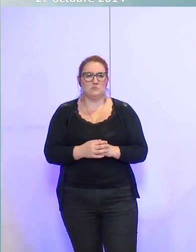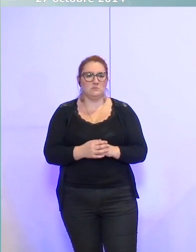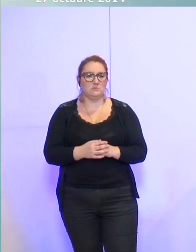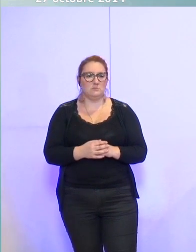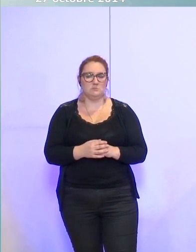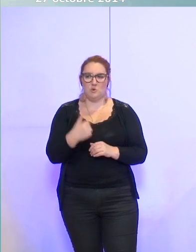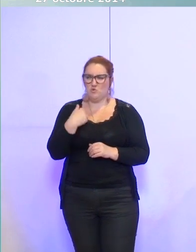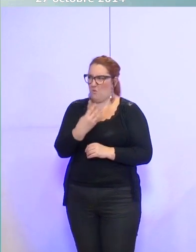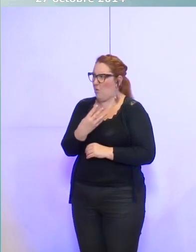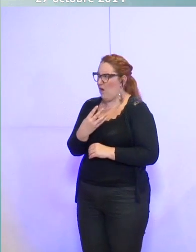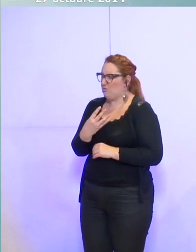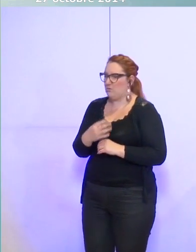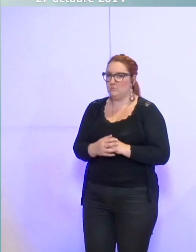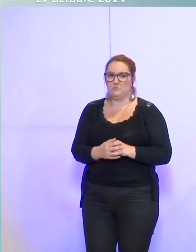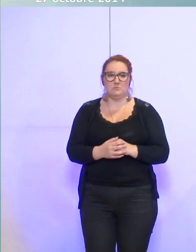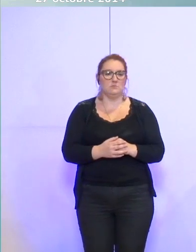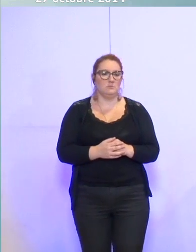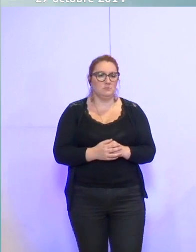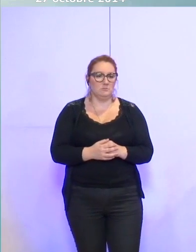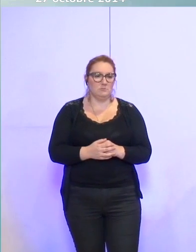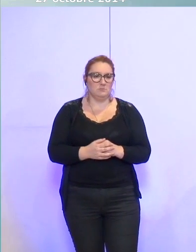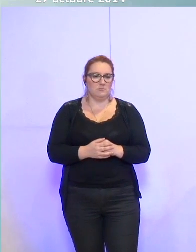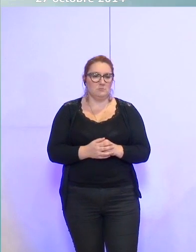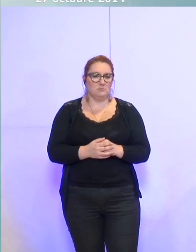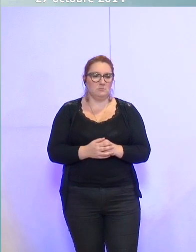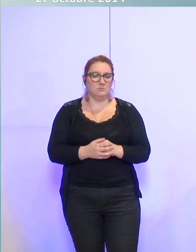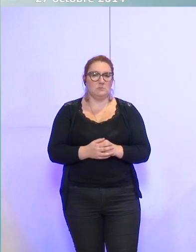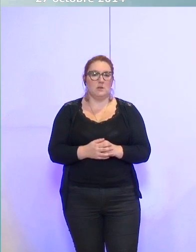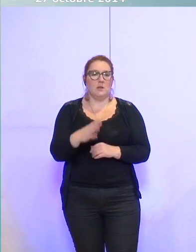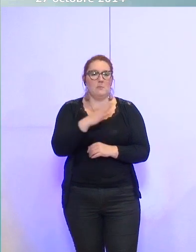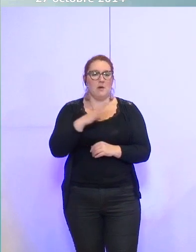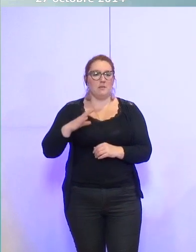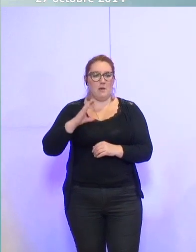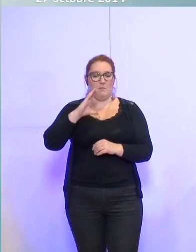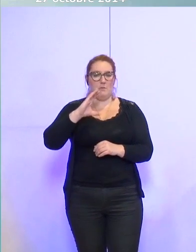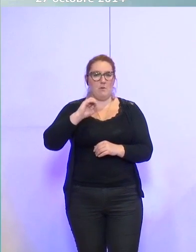3. Moi, j'ai le numéro 4. Sur Madame, présentée par Madame Compara.